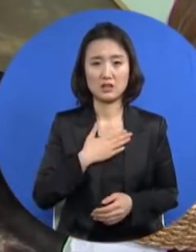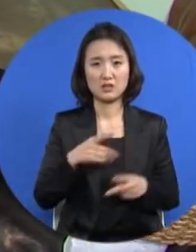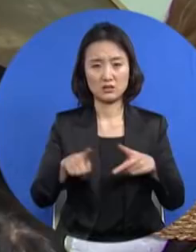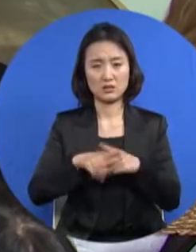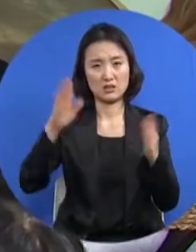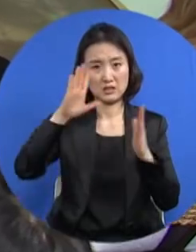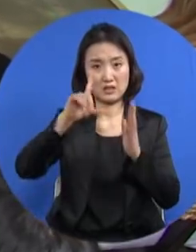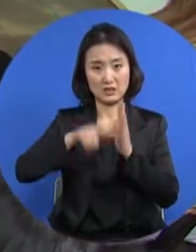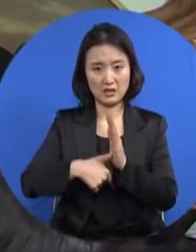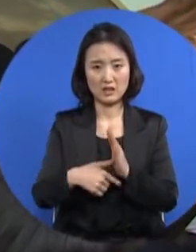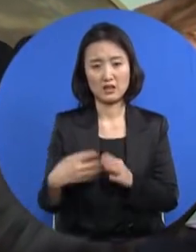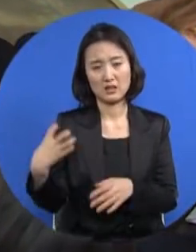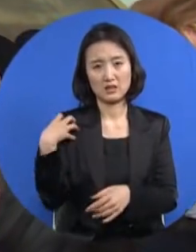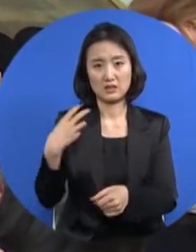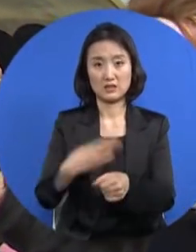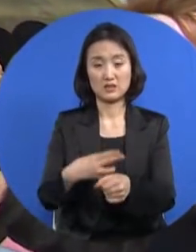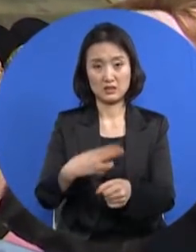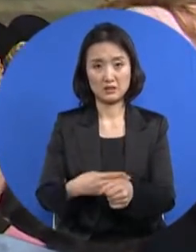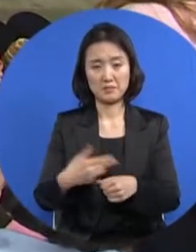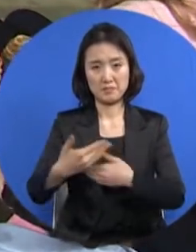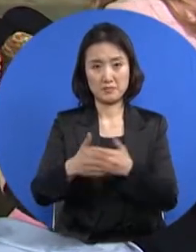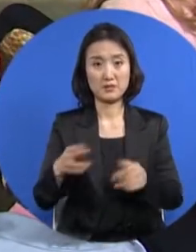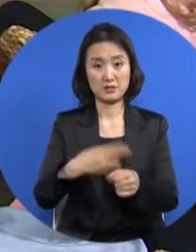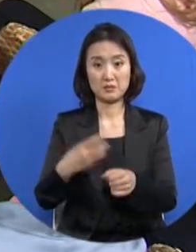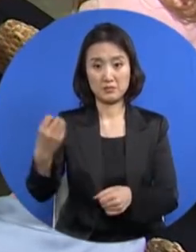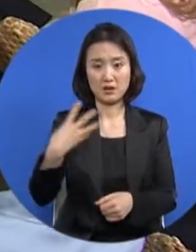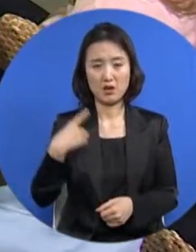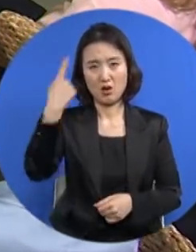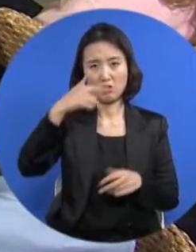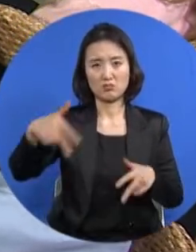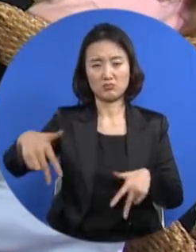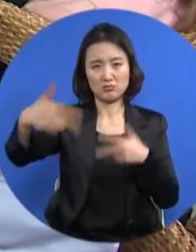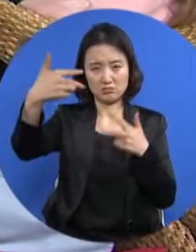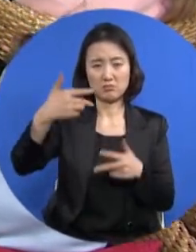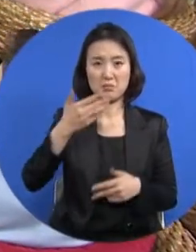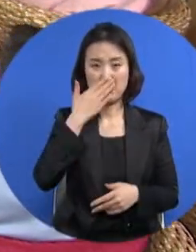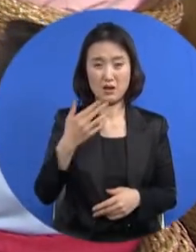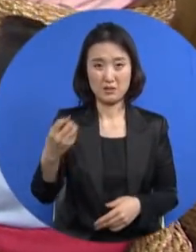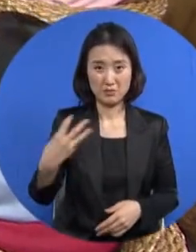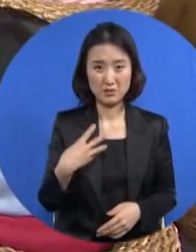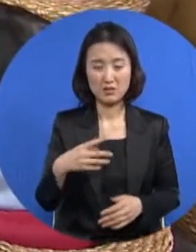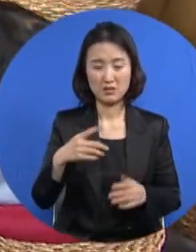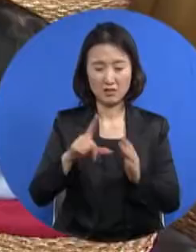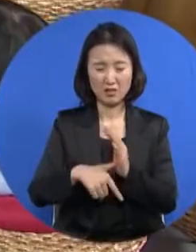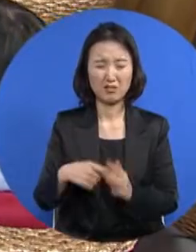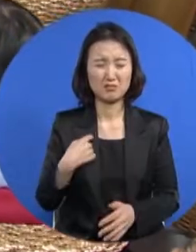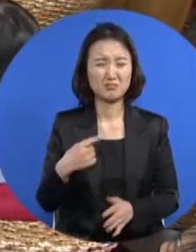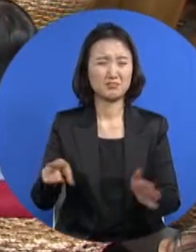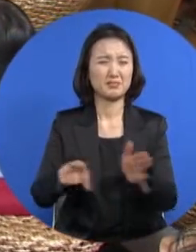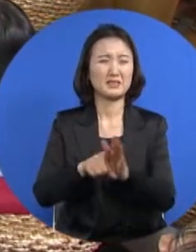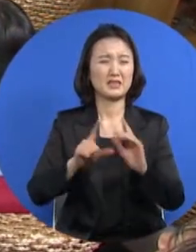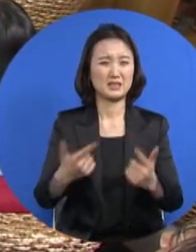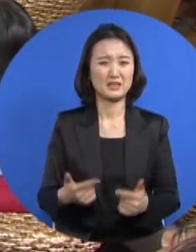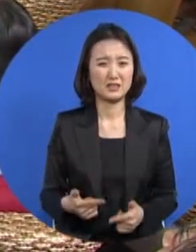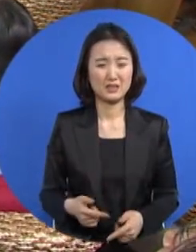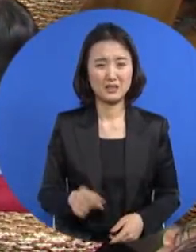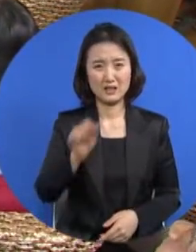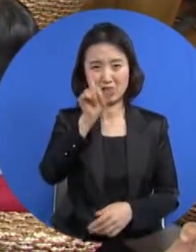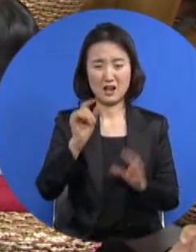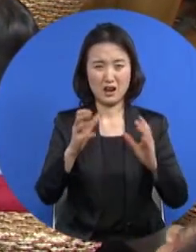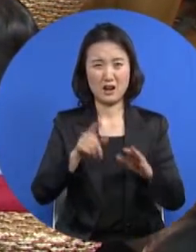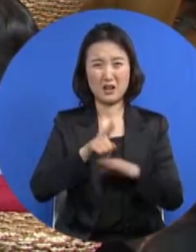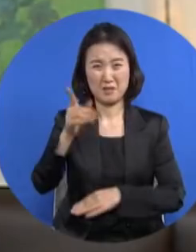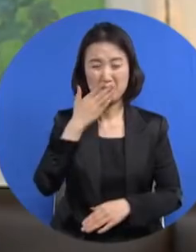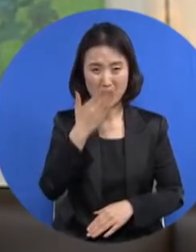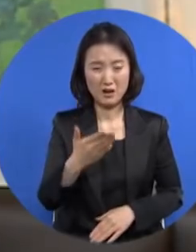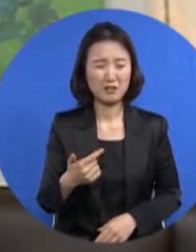우리 좀 있으면 얼굴 보고 하는 전화가 나올 거래. 저 그 말 안 믿었습니다. 네. 우주 달나라로 갈 수 있을 거래. 안